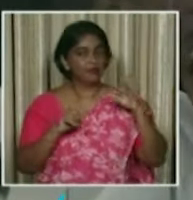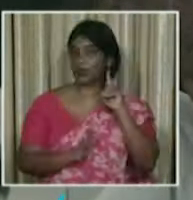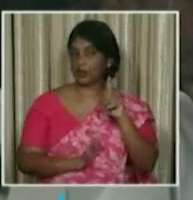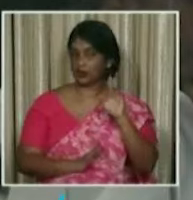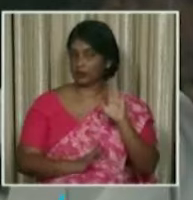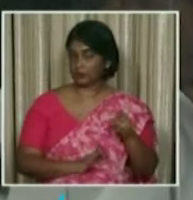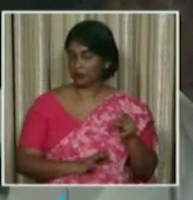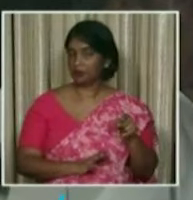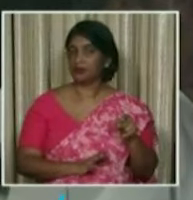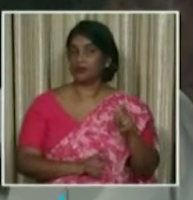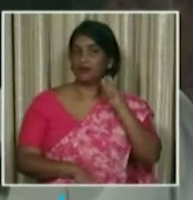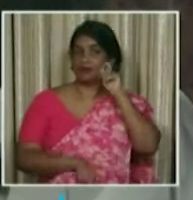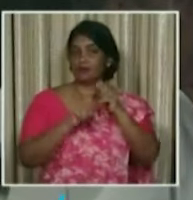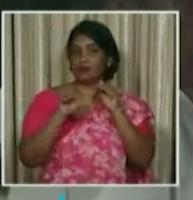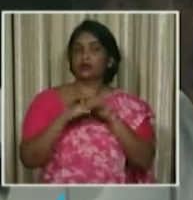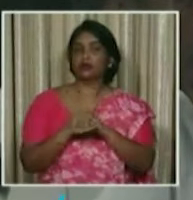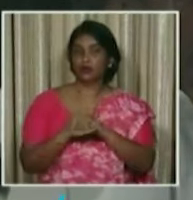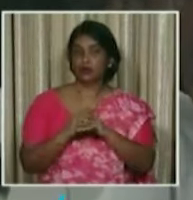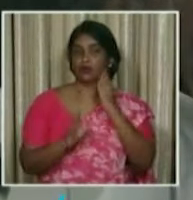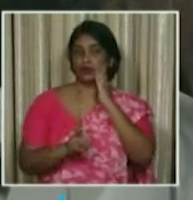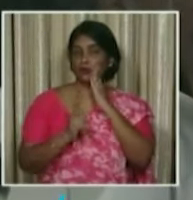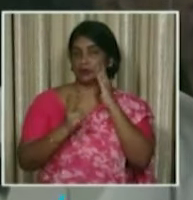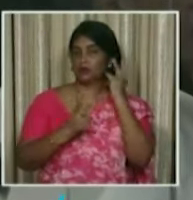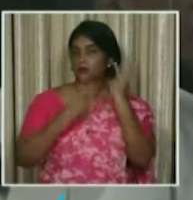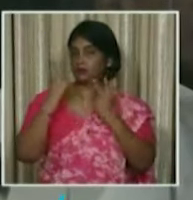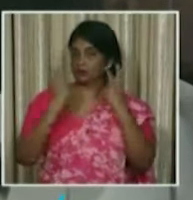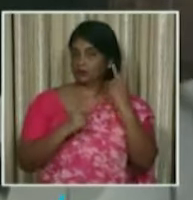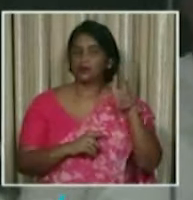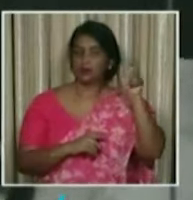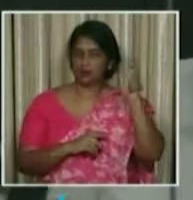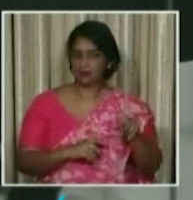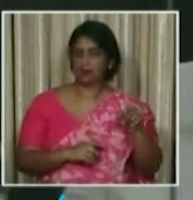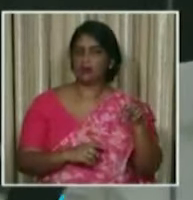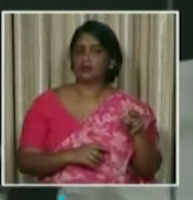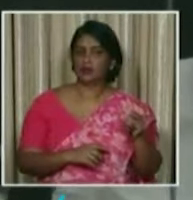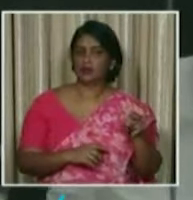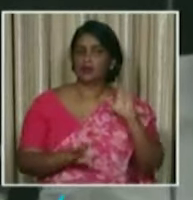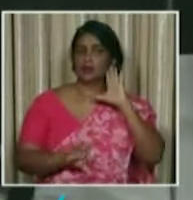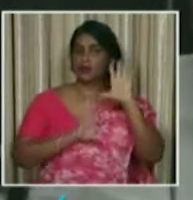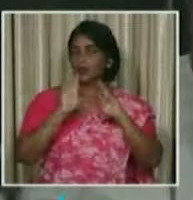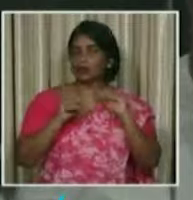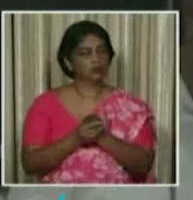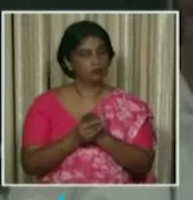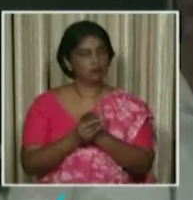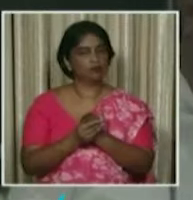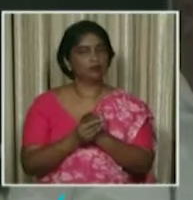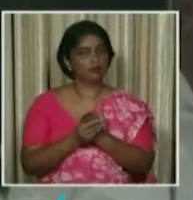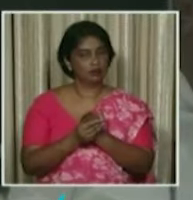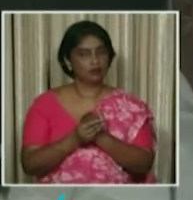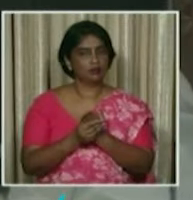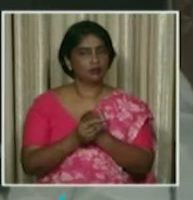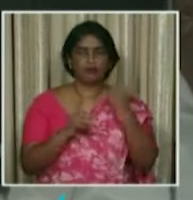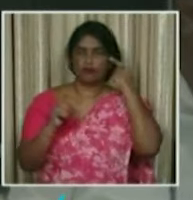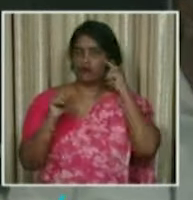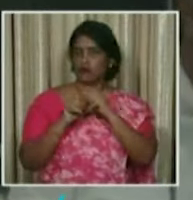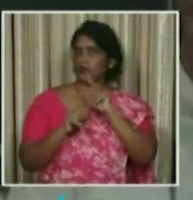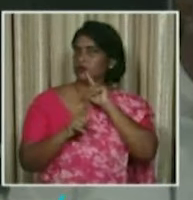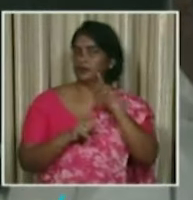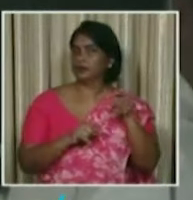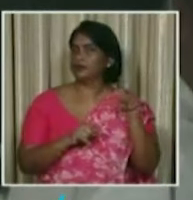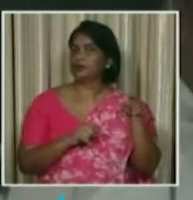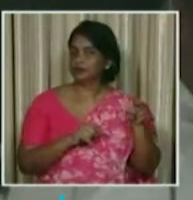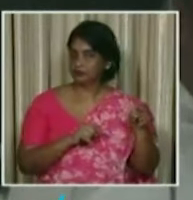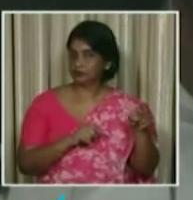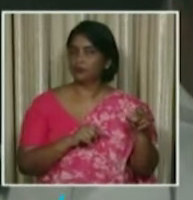මිලියන් එකක් ෆෑන්ස්ලා ඉන්න ටුවරිස්ට්ස්ම් කරන එකෙක් data breach එකක් සම්බන්ධයෙන් කම්ප්ලේන් කරලා තියෙනවා. ඒ කියන්නේ